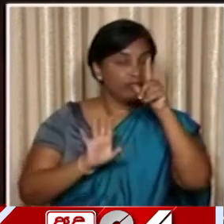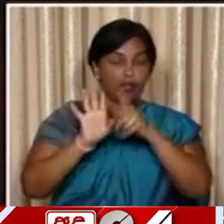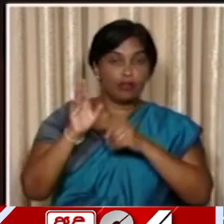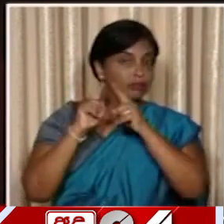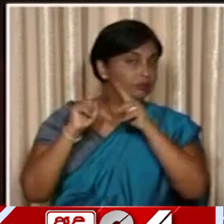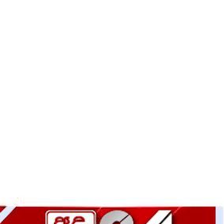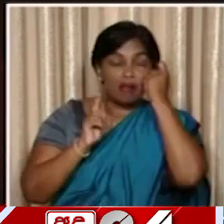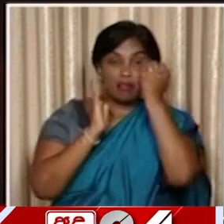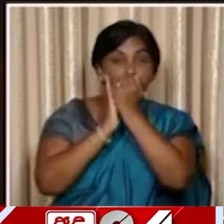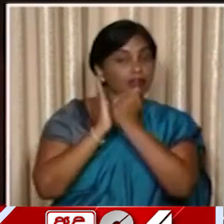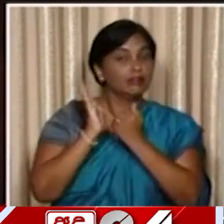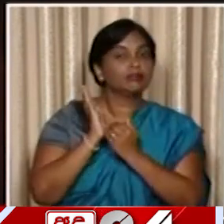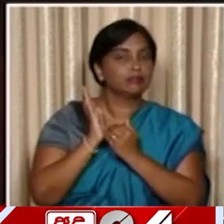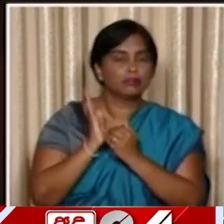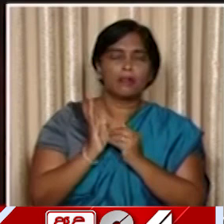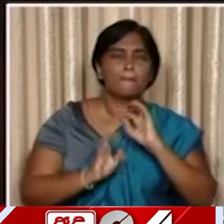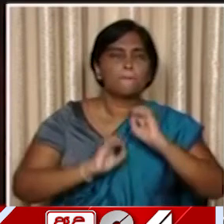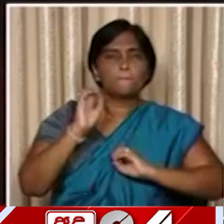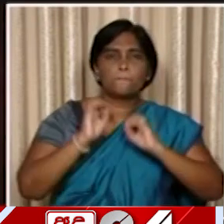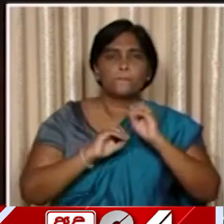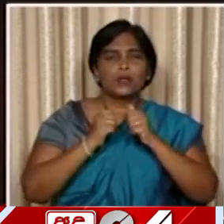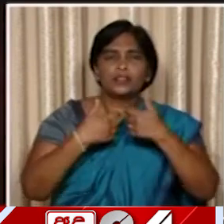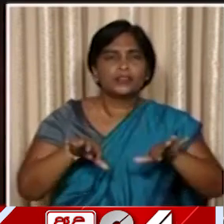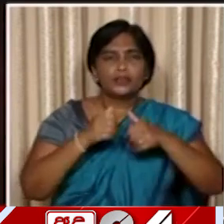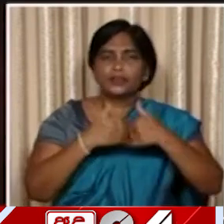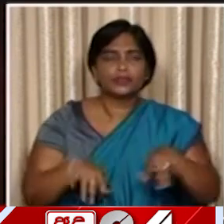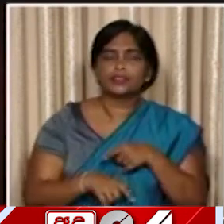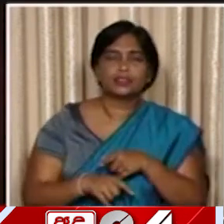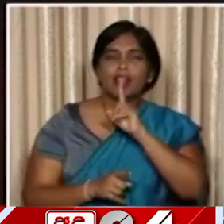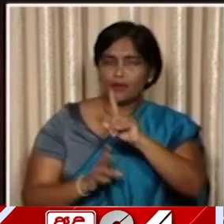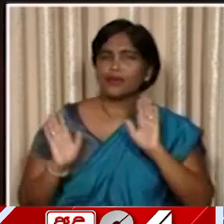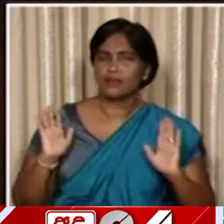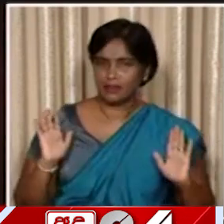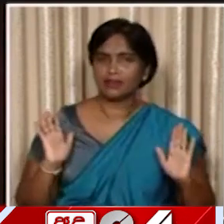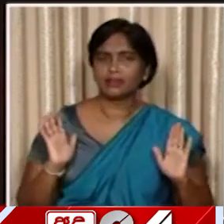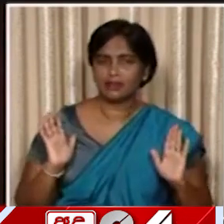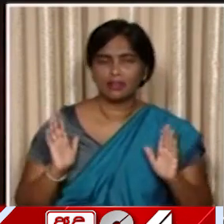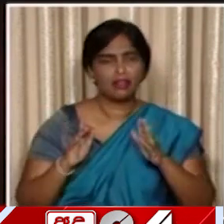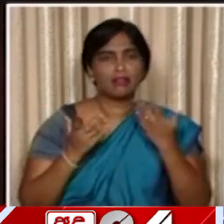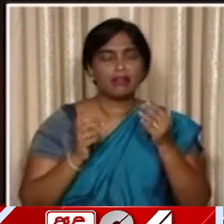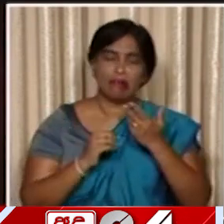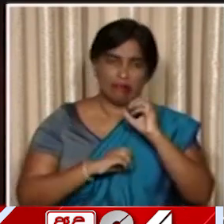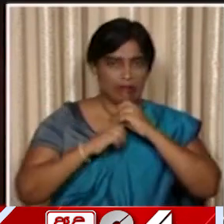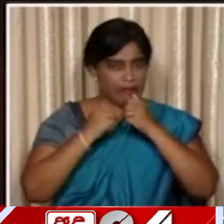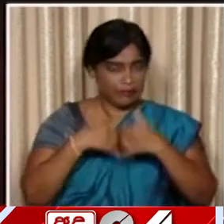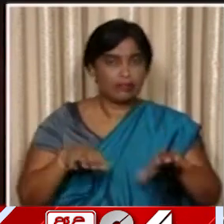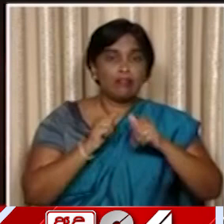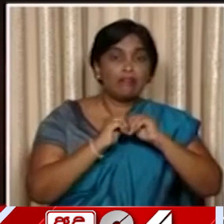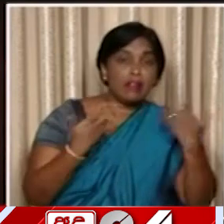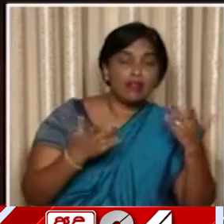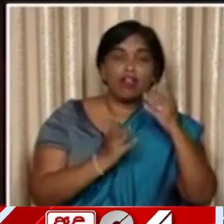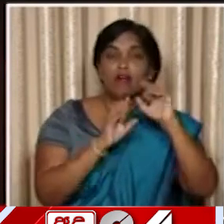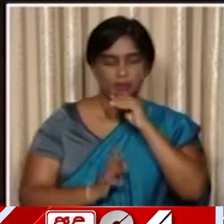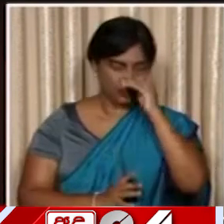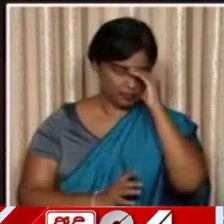වෙනුවෙන් තිබුණු යෝජනා වලින් කොපමණ ප්‍රමාණයක් ක්‍රියාත්මක කරලා තිබෙනවද, කොපමණ ප්‍රමාණයක් ක්‍රියාත්මක නොකරලා තිබෙනවද